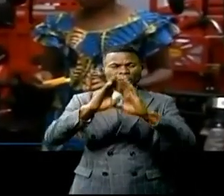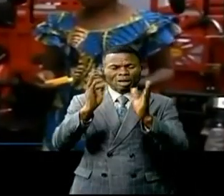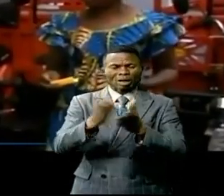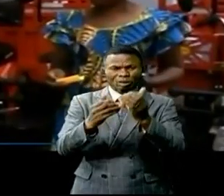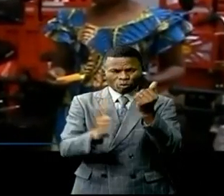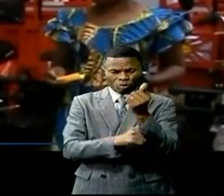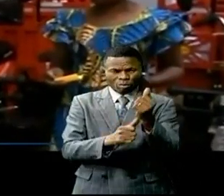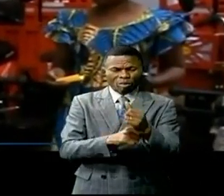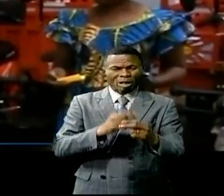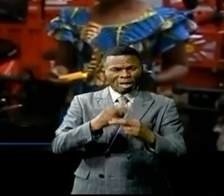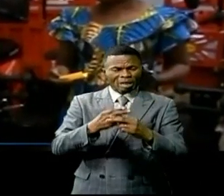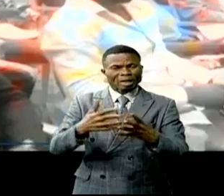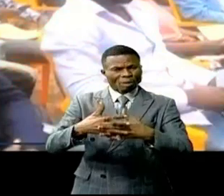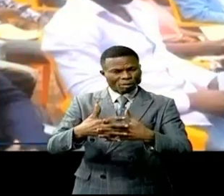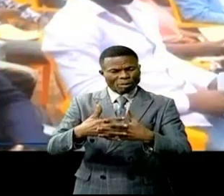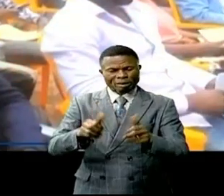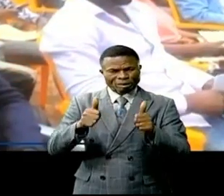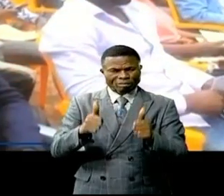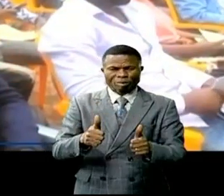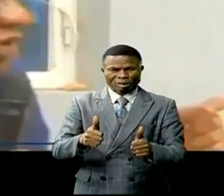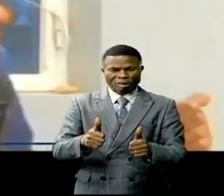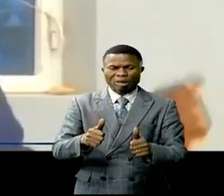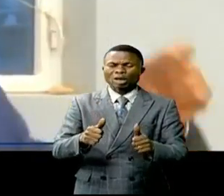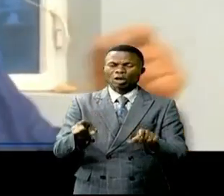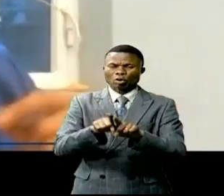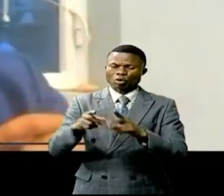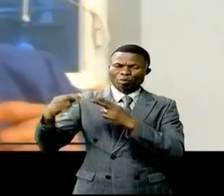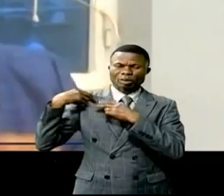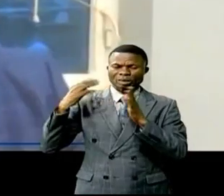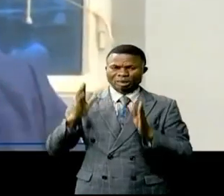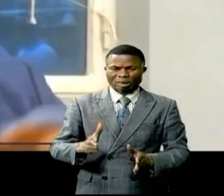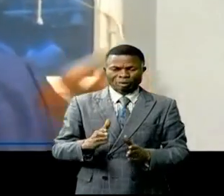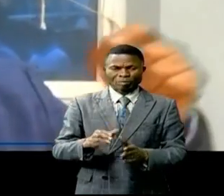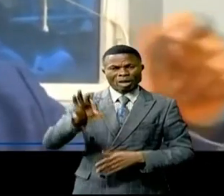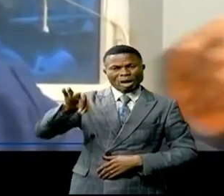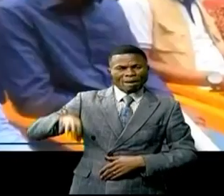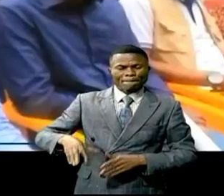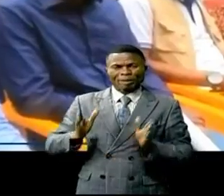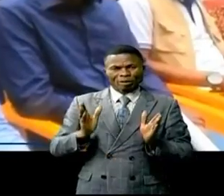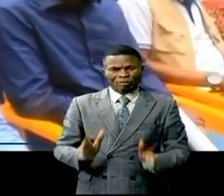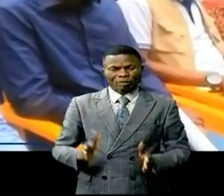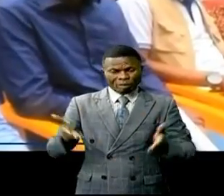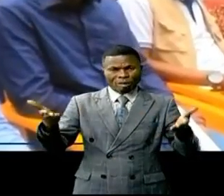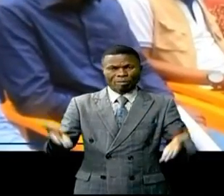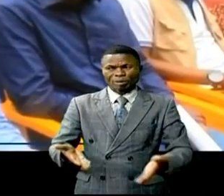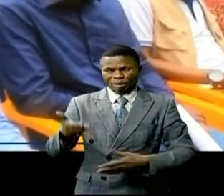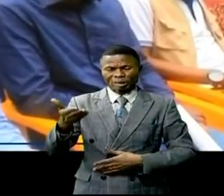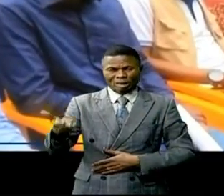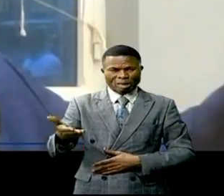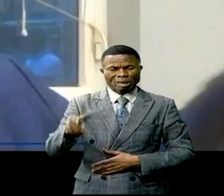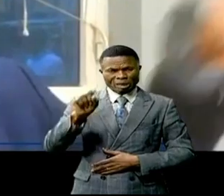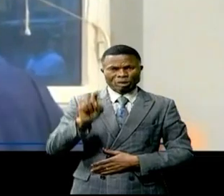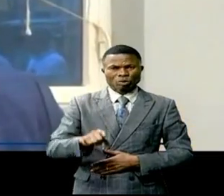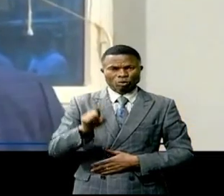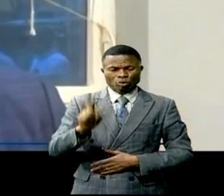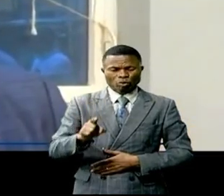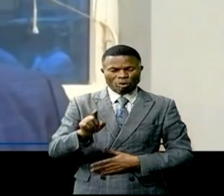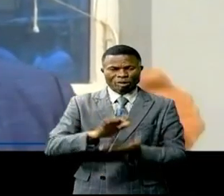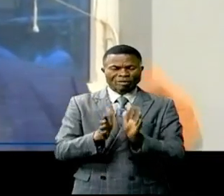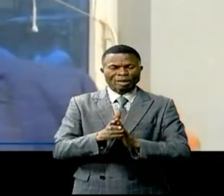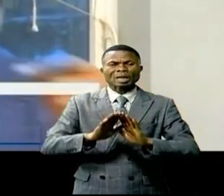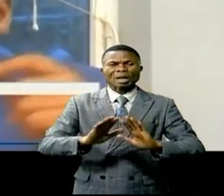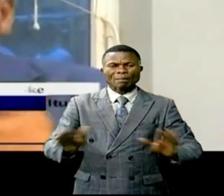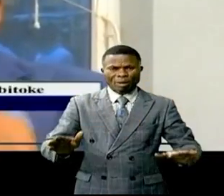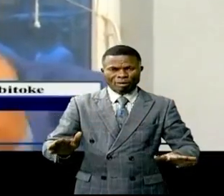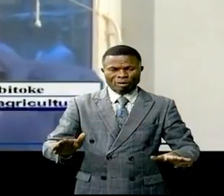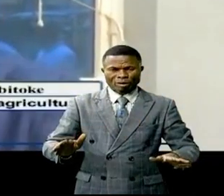de garder ses engins en toute responsabilité. Les bénéficiaires qui sont présents, je pense, vont être à mesure